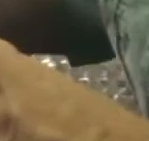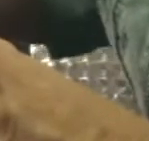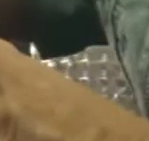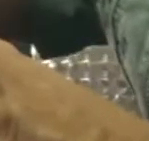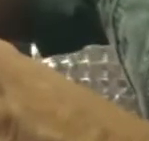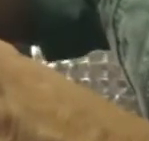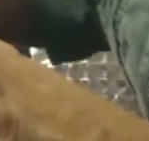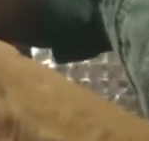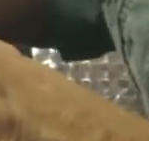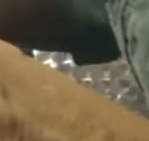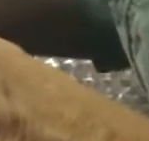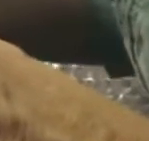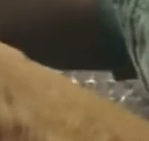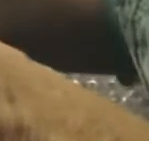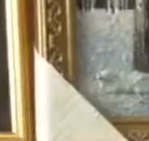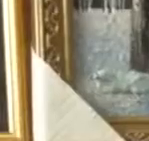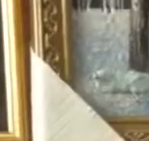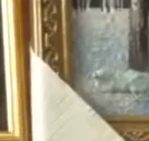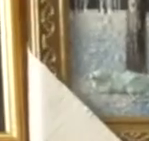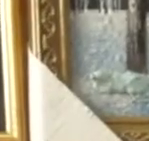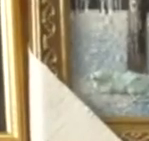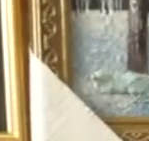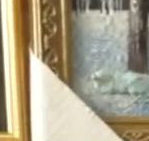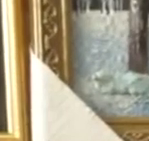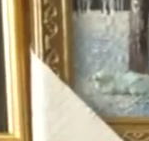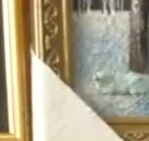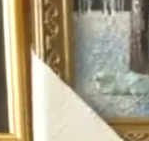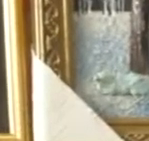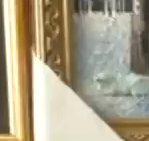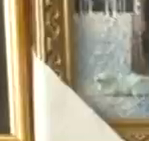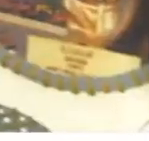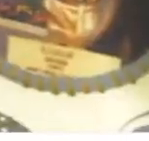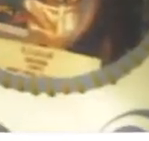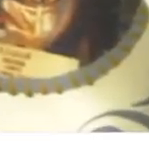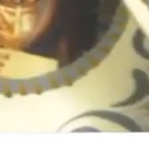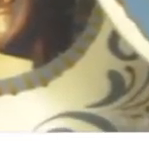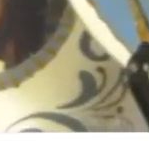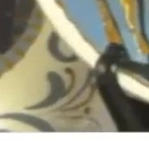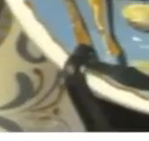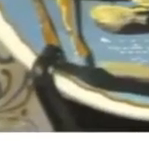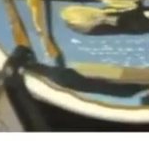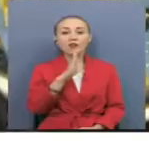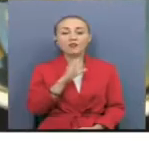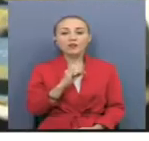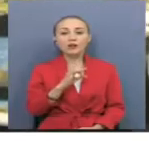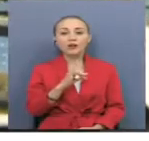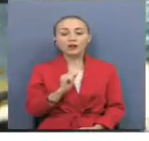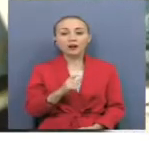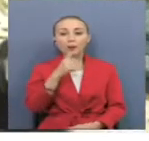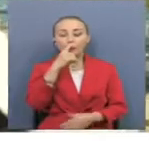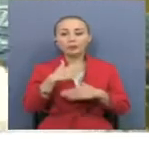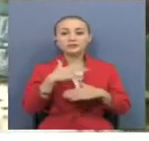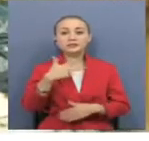Вера Вера Фризен 30 жылдан астам уақыт бойы